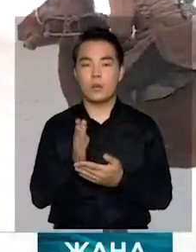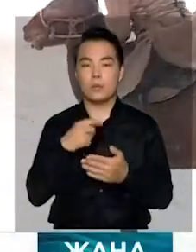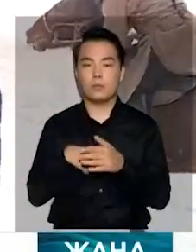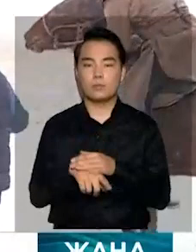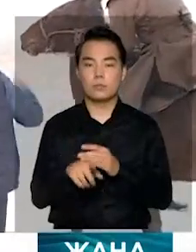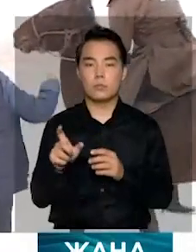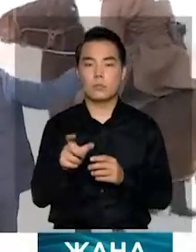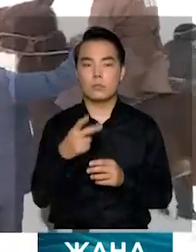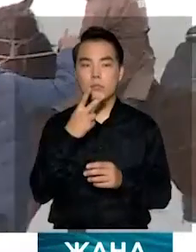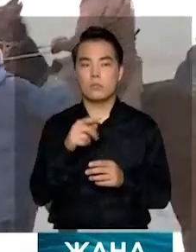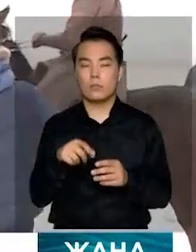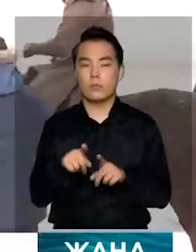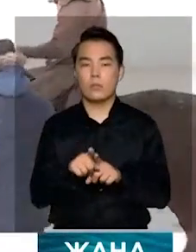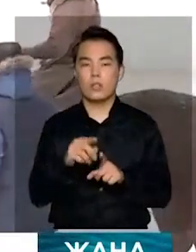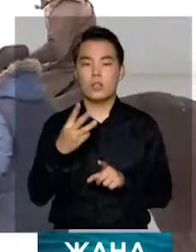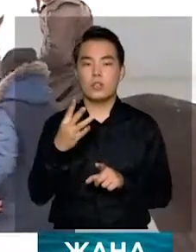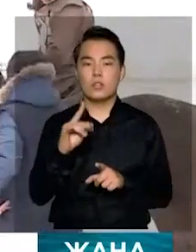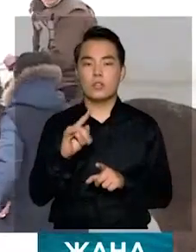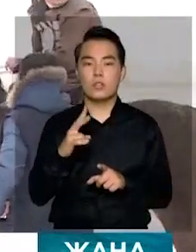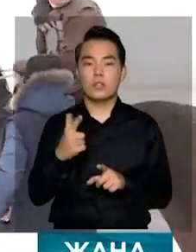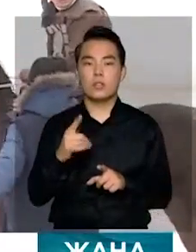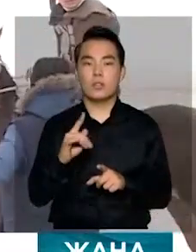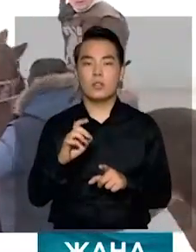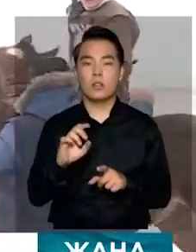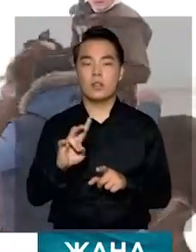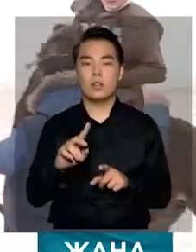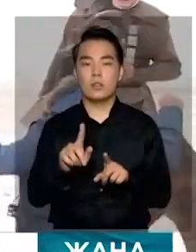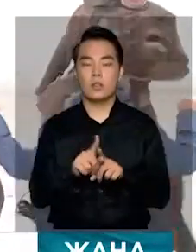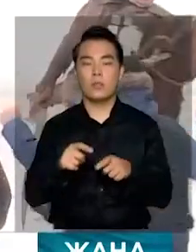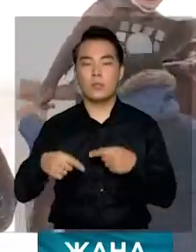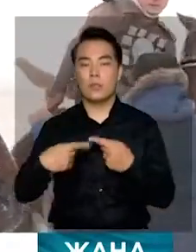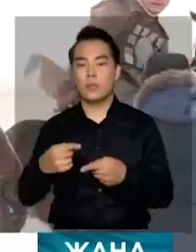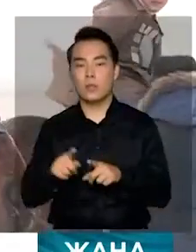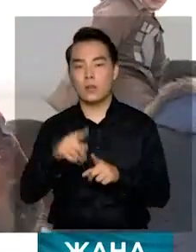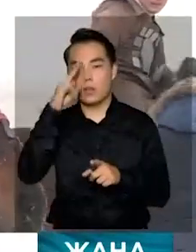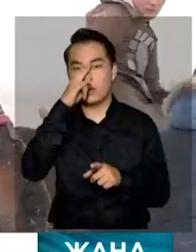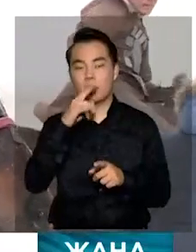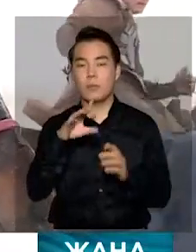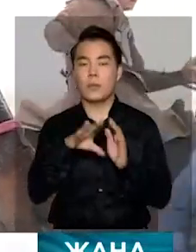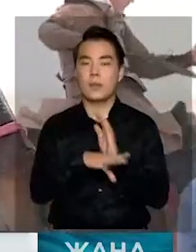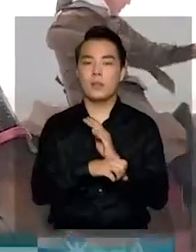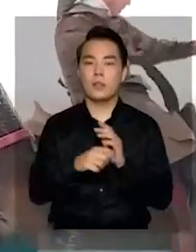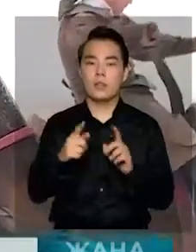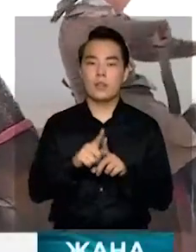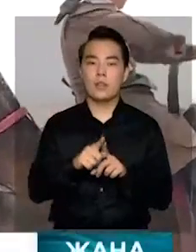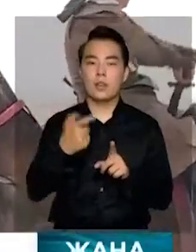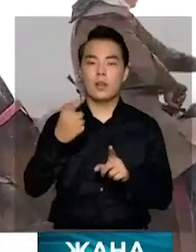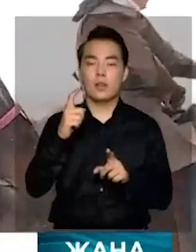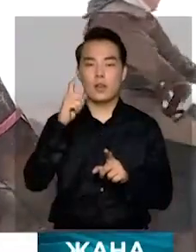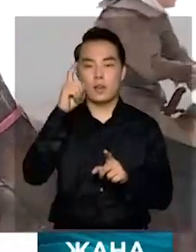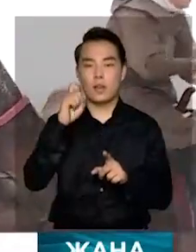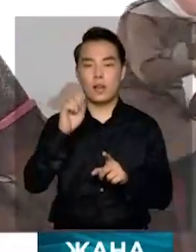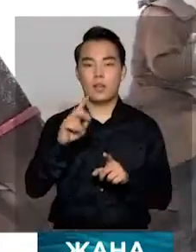Палуандар, Шыңғыс ханның ұрпағы, Абылай ханның немересі, Қасым ханның ұлы, Қазақтың соңғы ханы Кенесары ханның 220